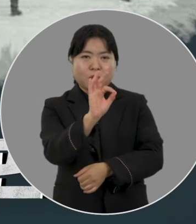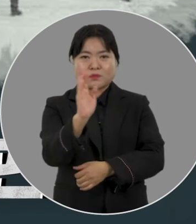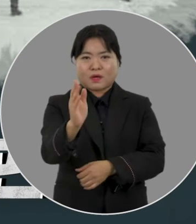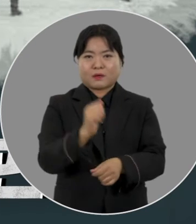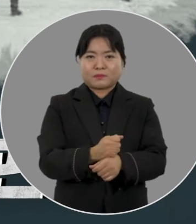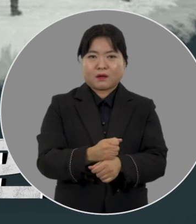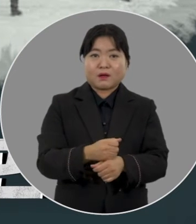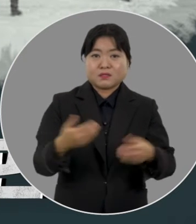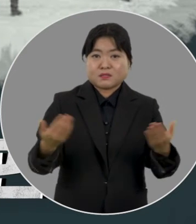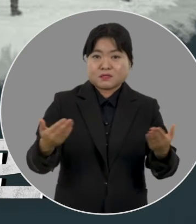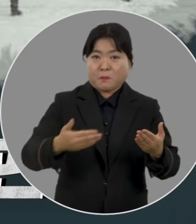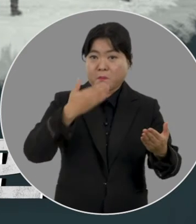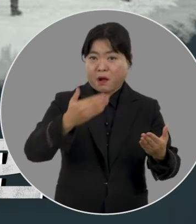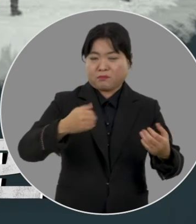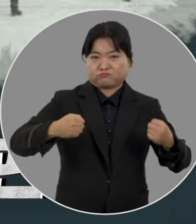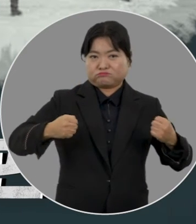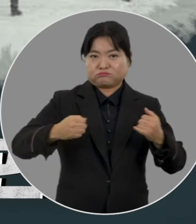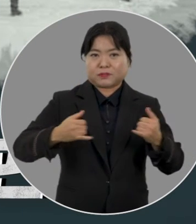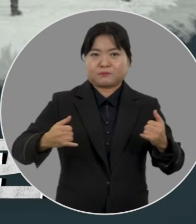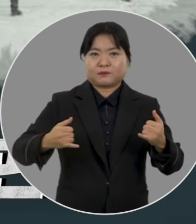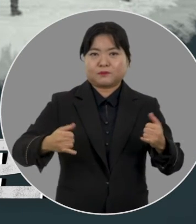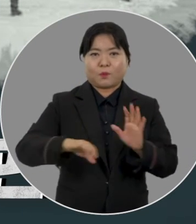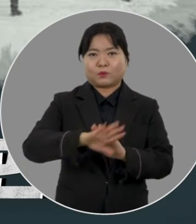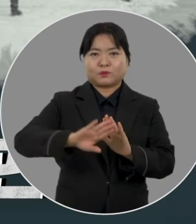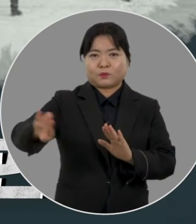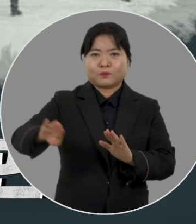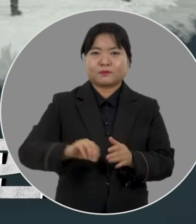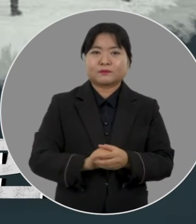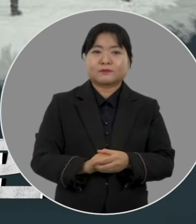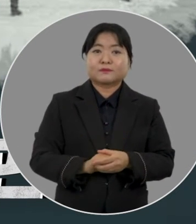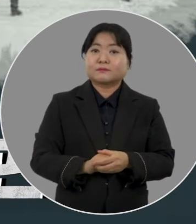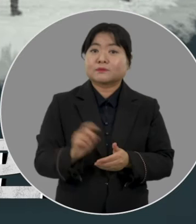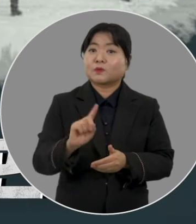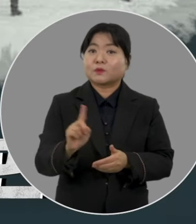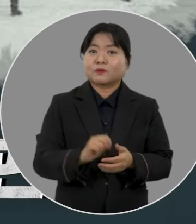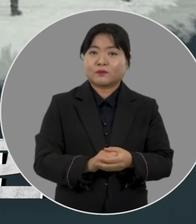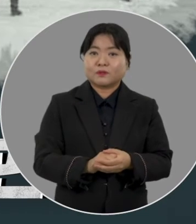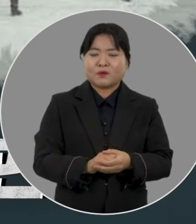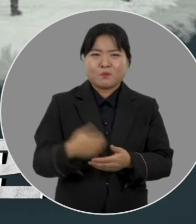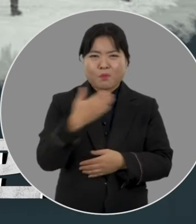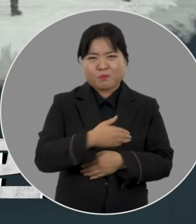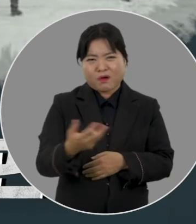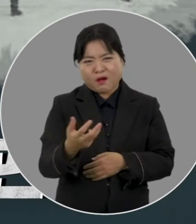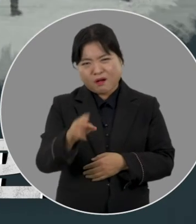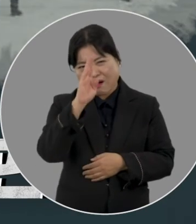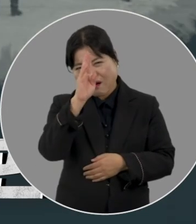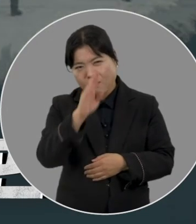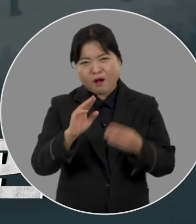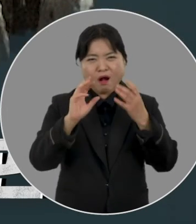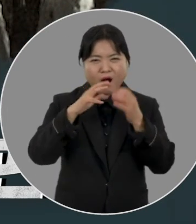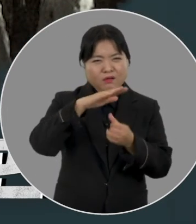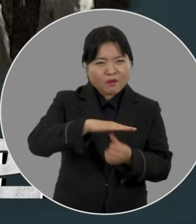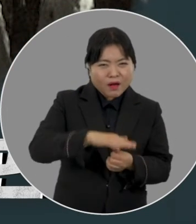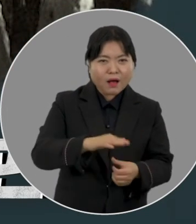능력이 있는 튼튼해 보이는 사람들은 오른쪽, 그 다음에 그 몸이 아프거나 너무 어리거나